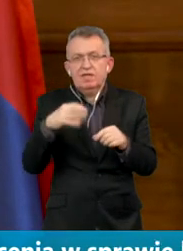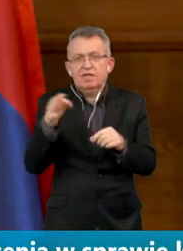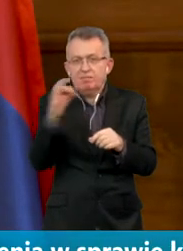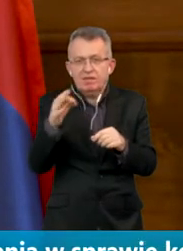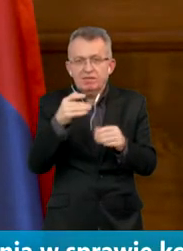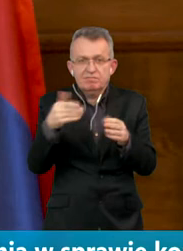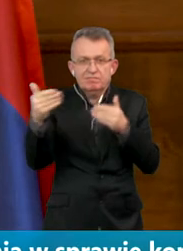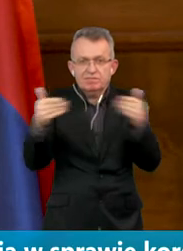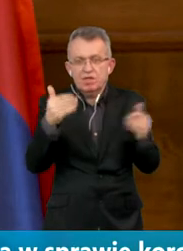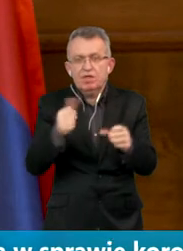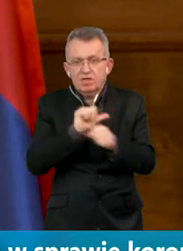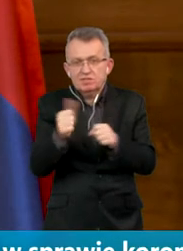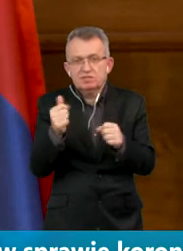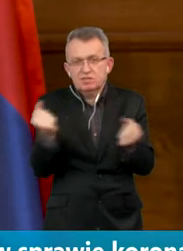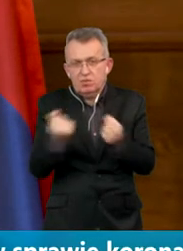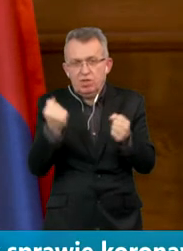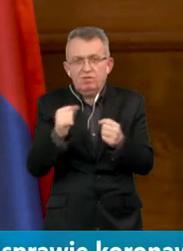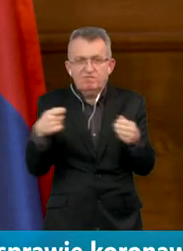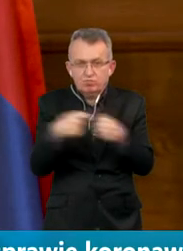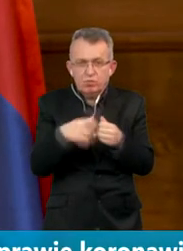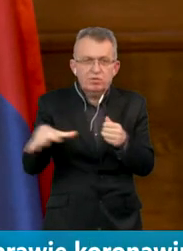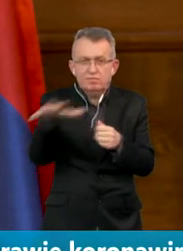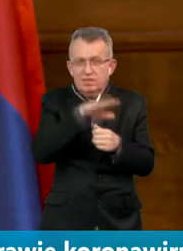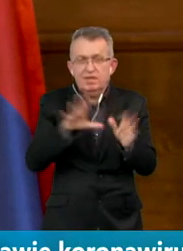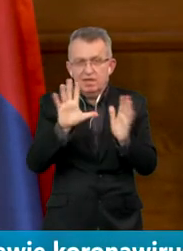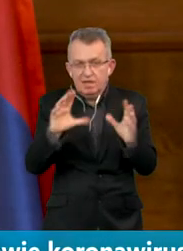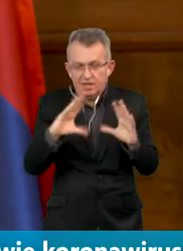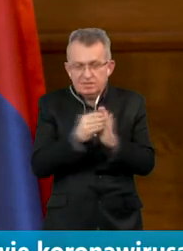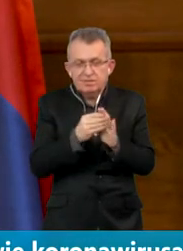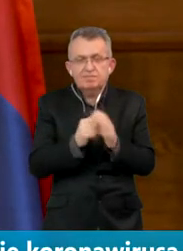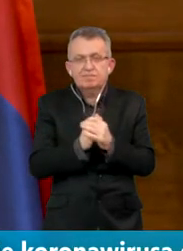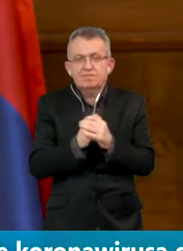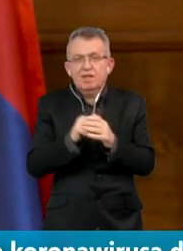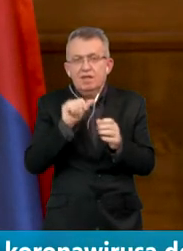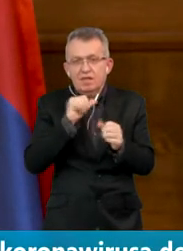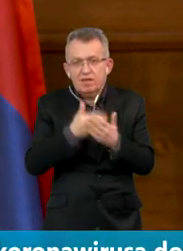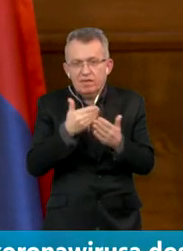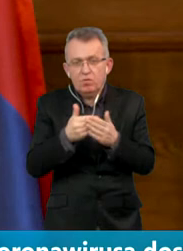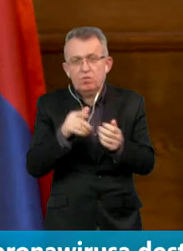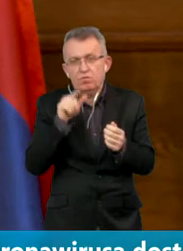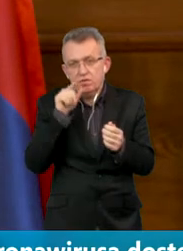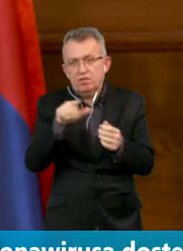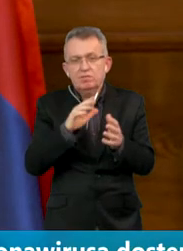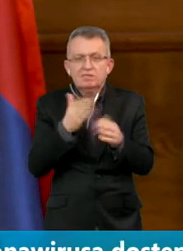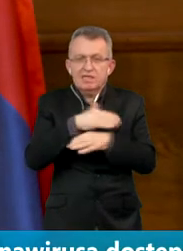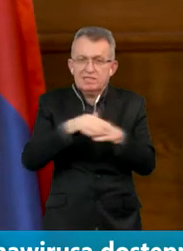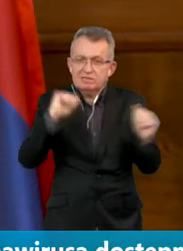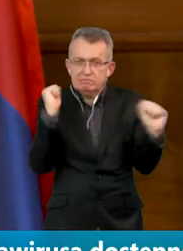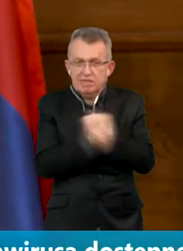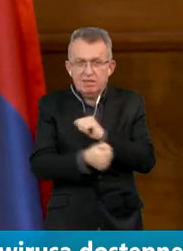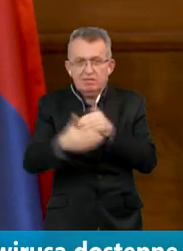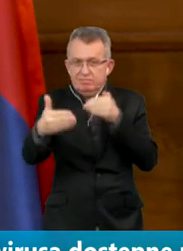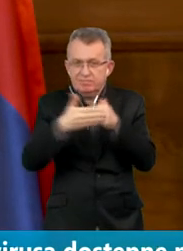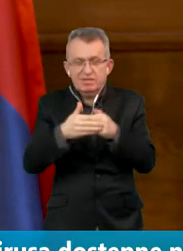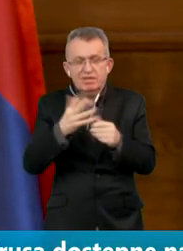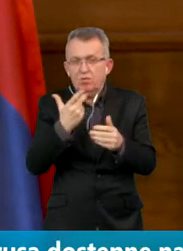ościenne funkcjonują w naszym wspólnym szczecińskim obszarze metropolitalnym, dlatego takie ruchy ze zmianami granic nie są